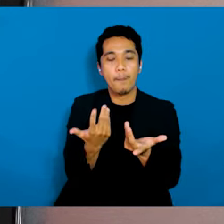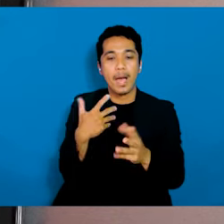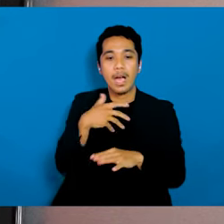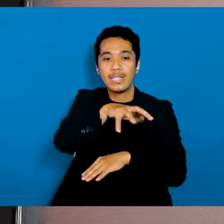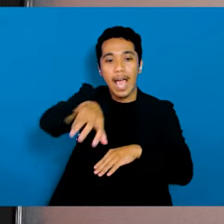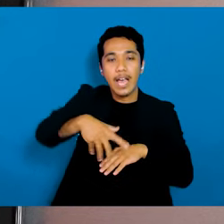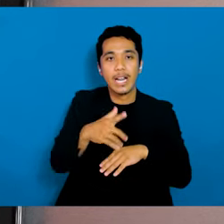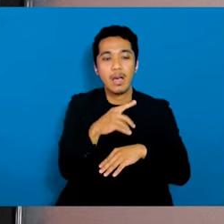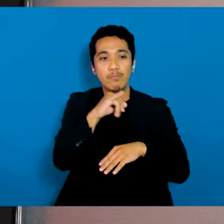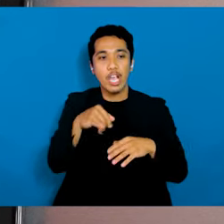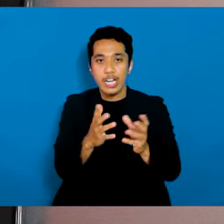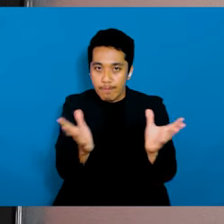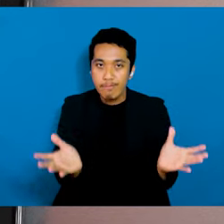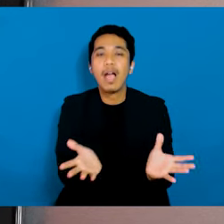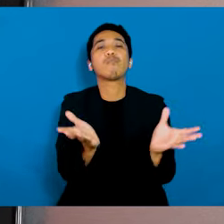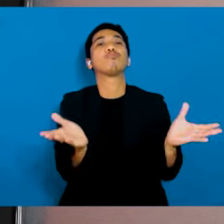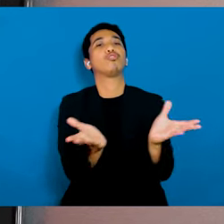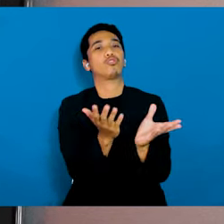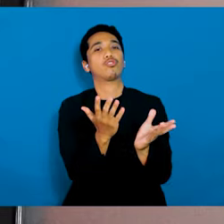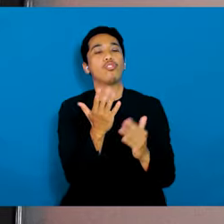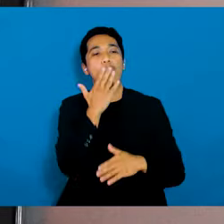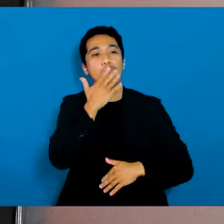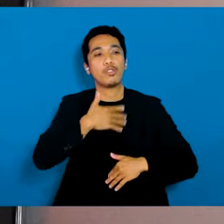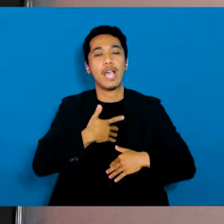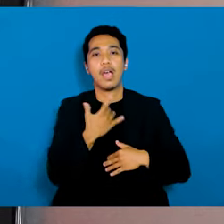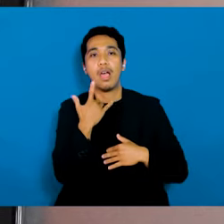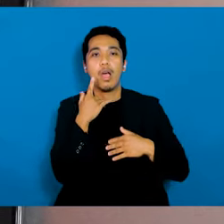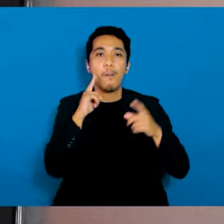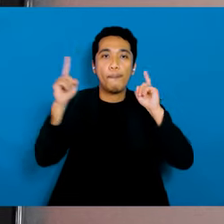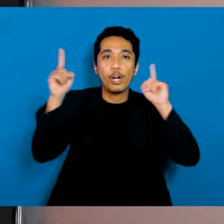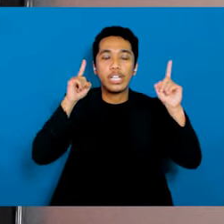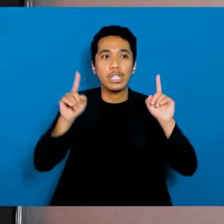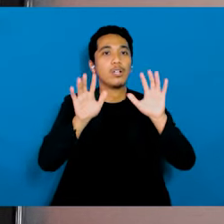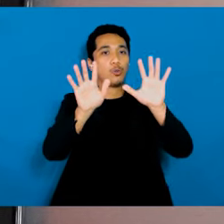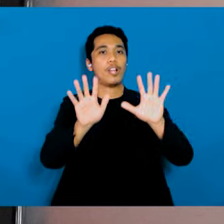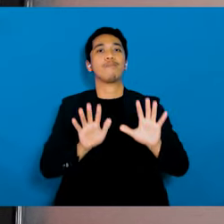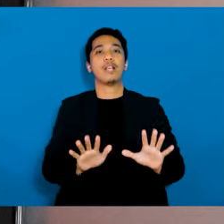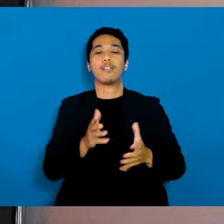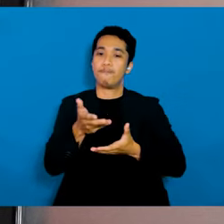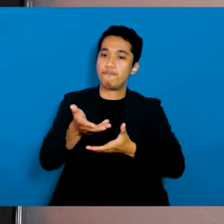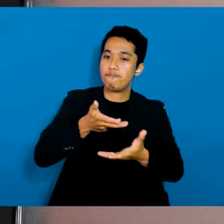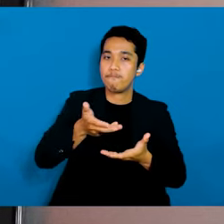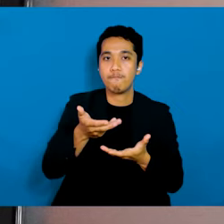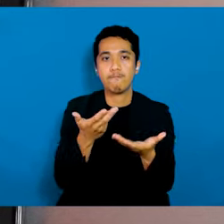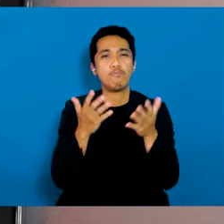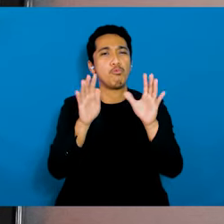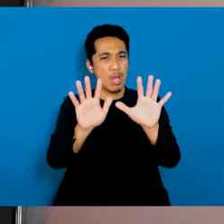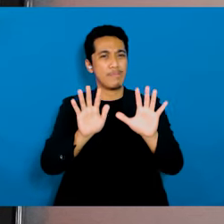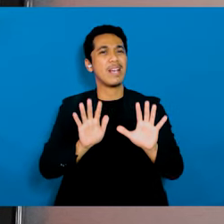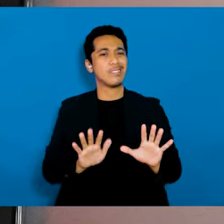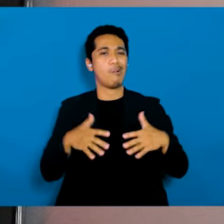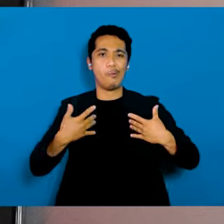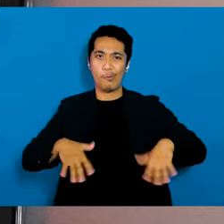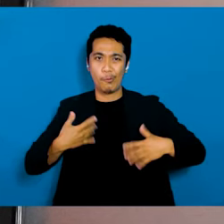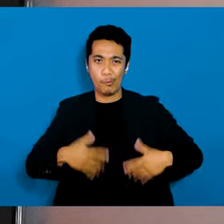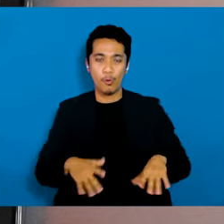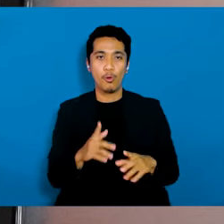membawa wilayah yang dipimpinnya menjadi makmur dan memiliki kemampuan berpolitik yang luar biasa.